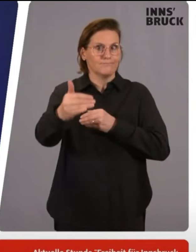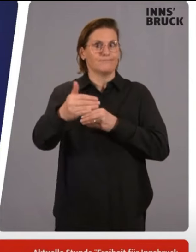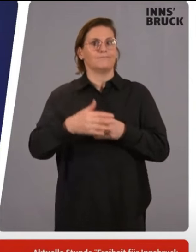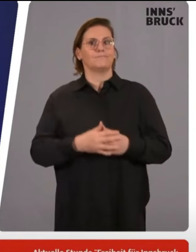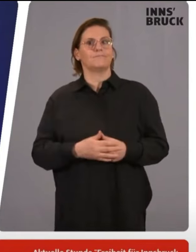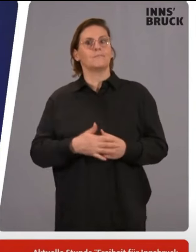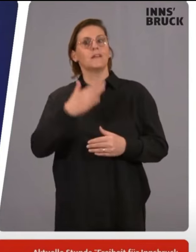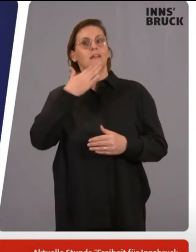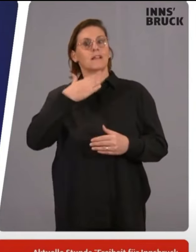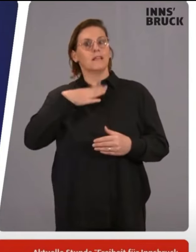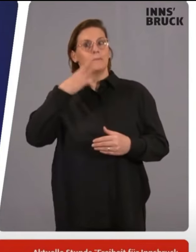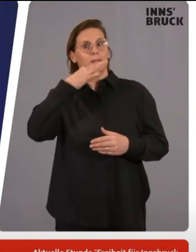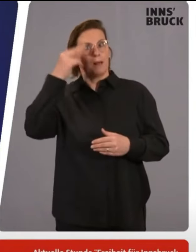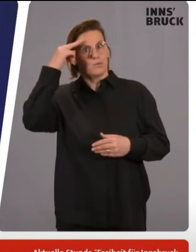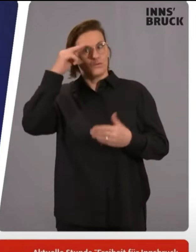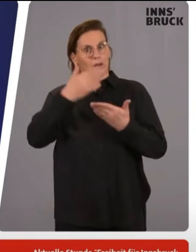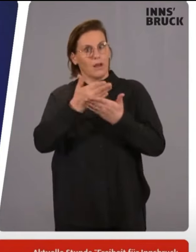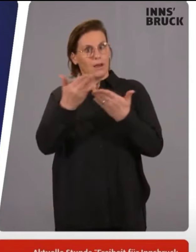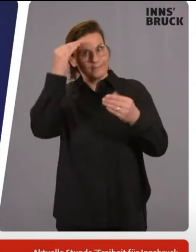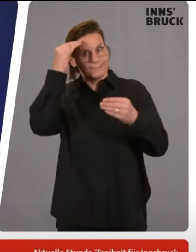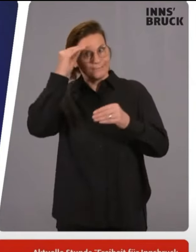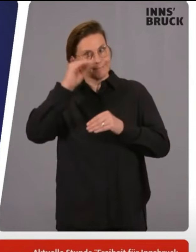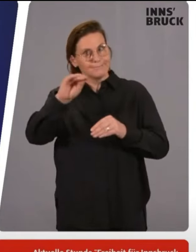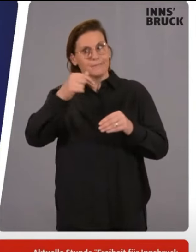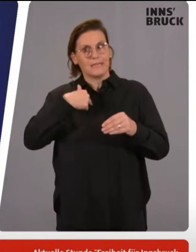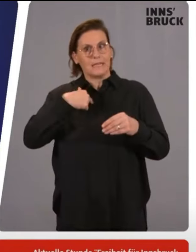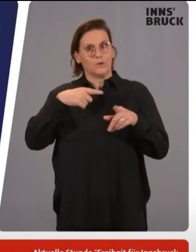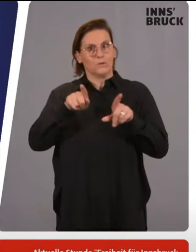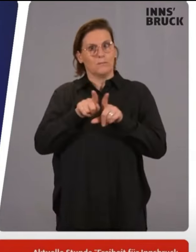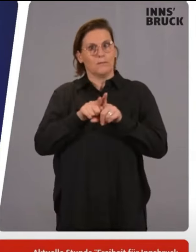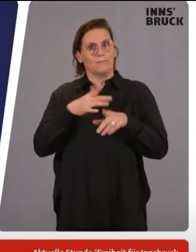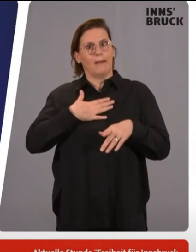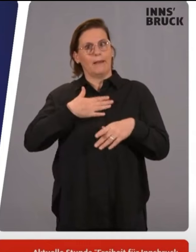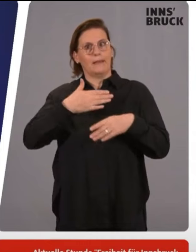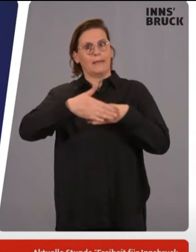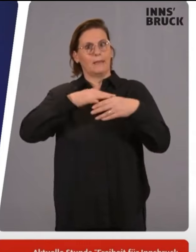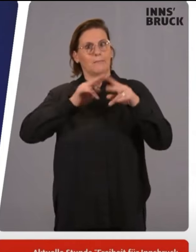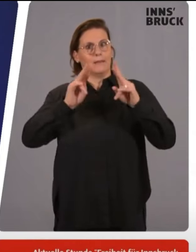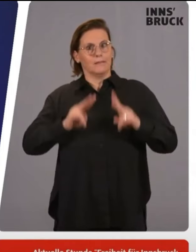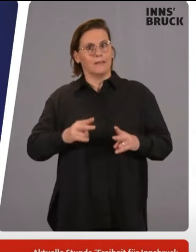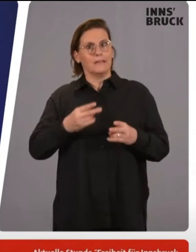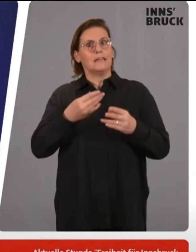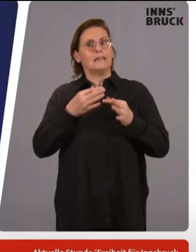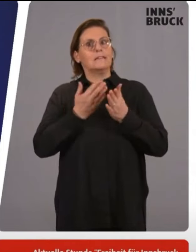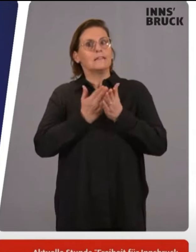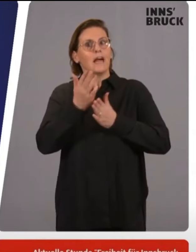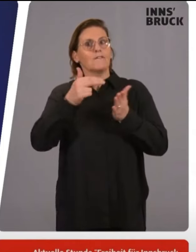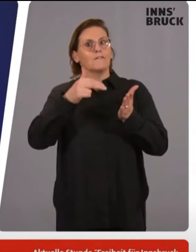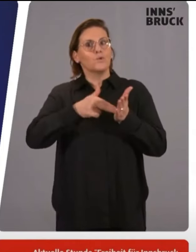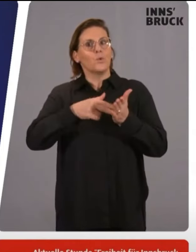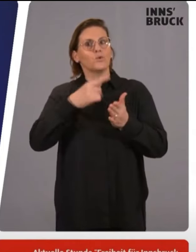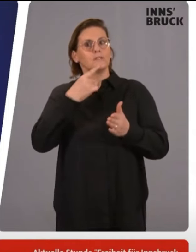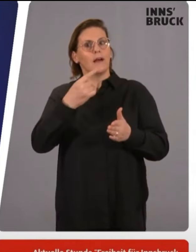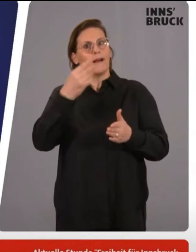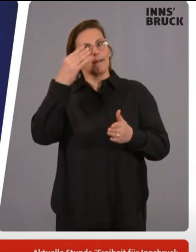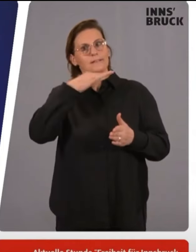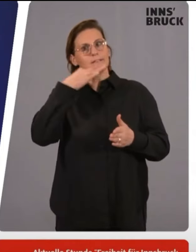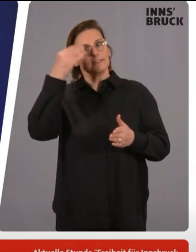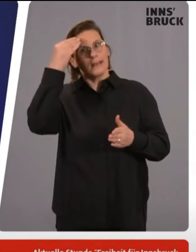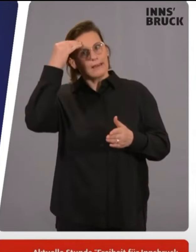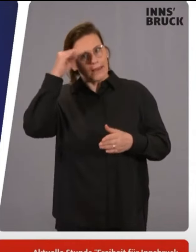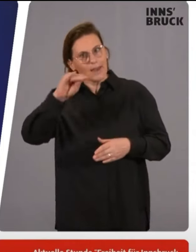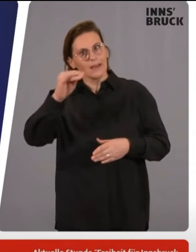ich und unsere gemeinderatskollegen dürfen wir noch sehr geehrte Damen und Herren sagen währenddessen mit einer